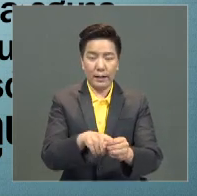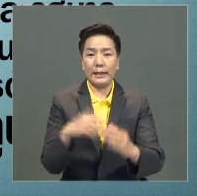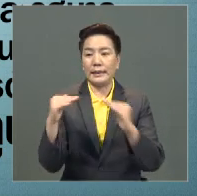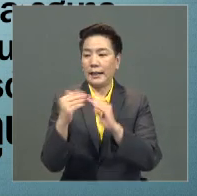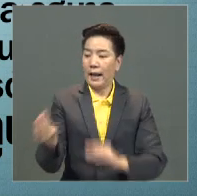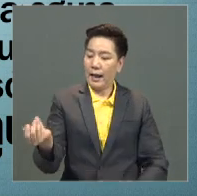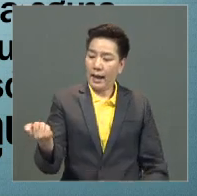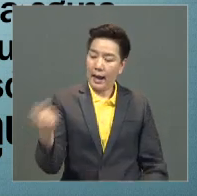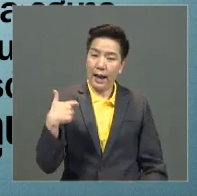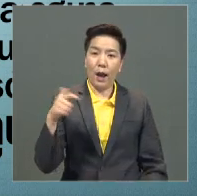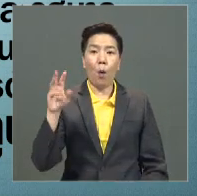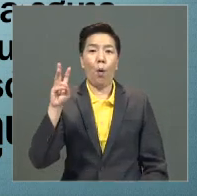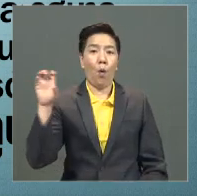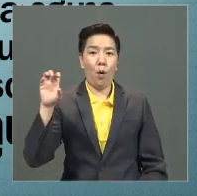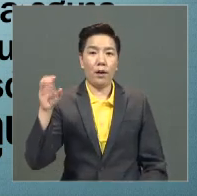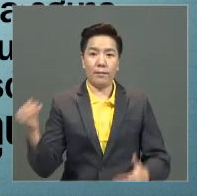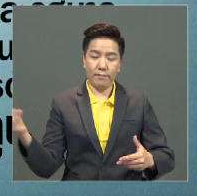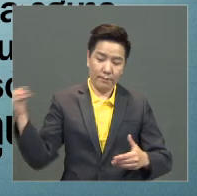บาทต่อห้องต่อคืนเมื่อเช็คอินที่โรงแรมก็คือว่าเราจองวันนี้แล้วเราวันที่เราจะไปเนี่ยว่าที่เราจะกินเราจะได้สิทธิ์นี้ค่ะให้600